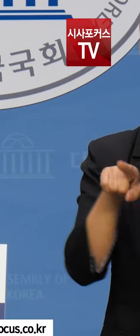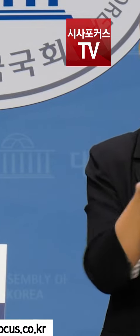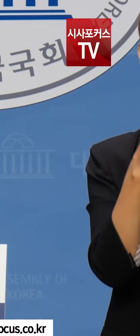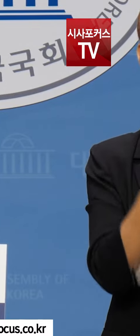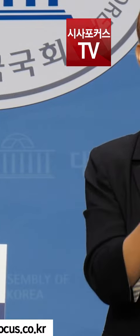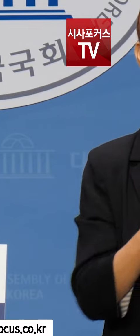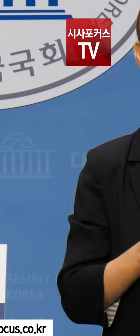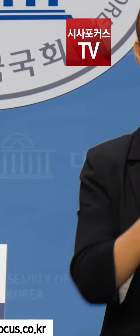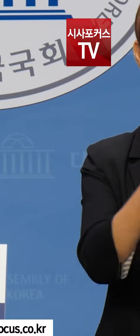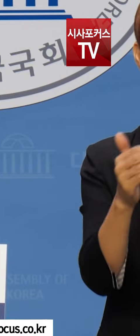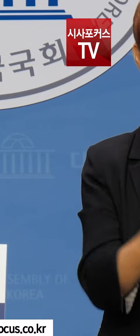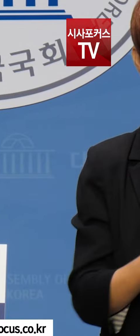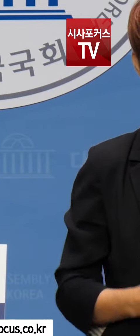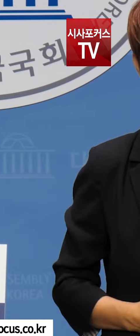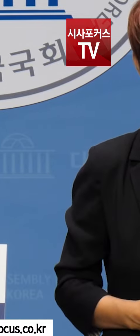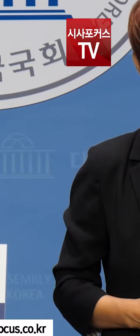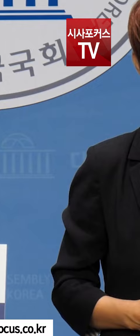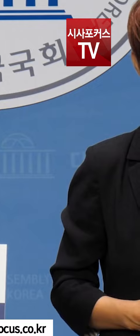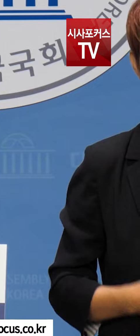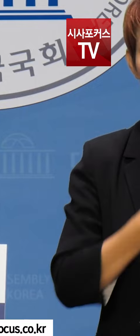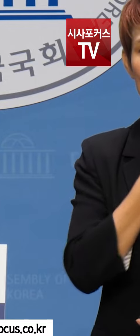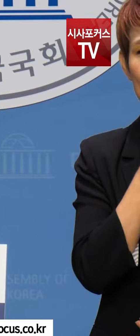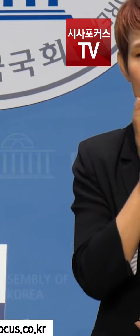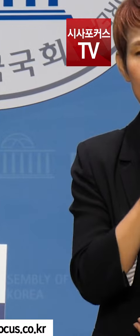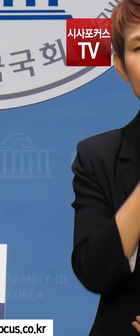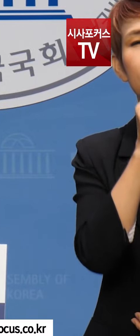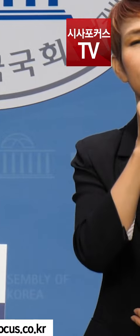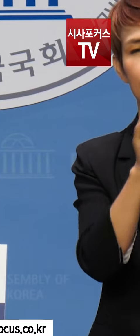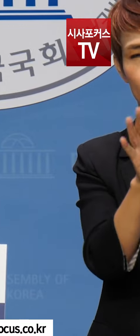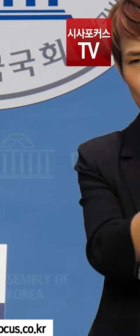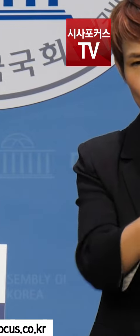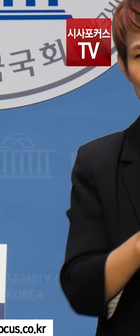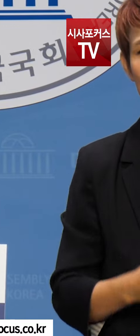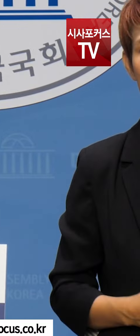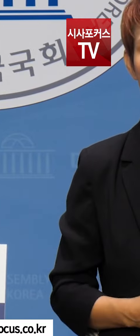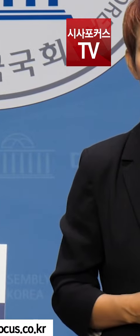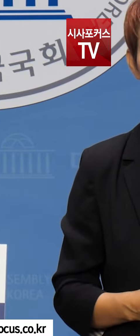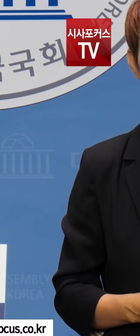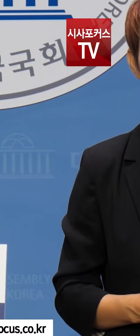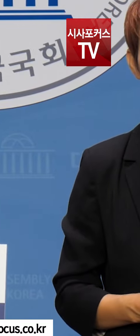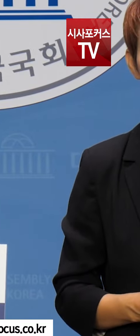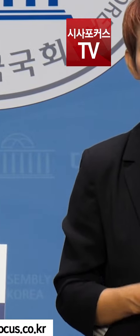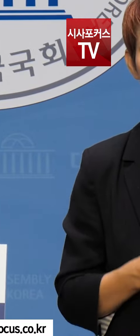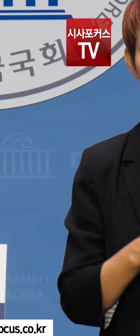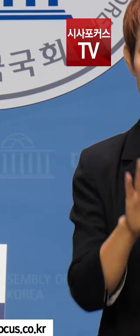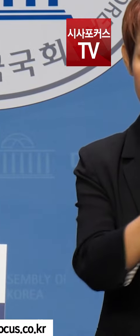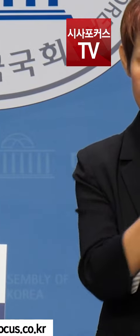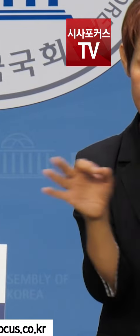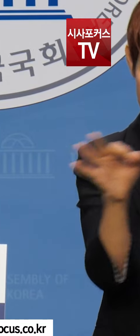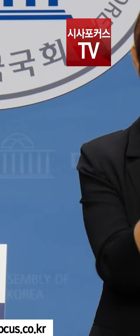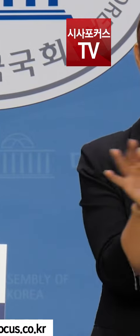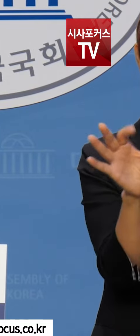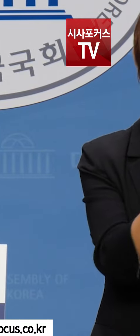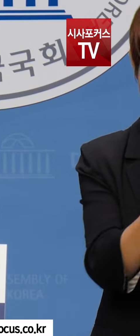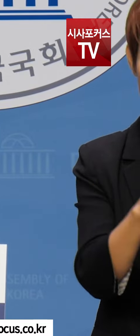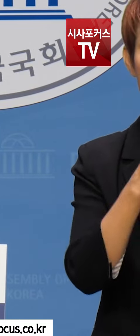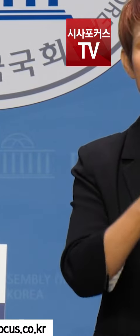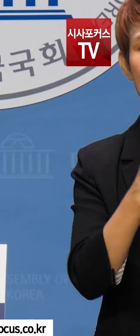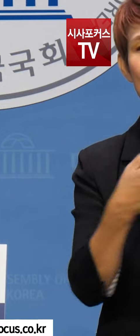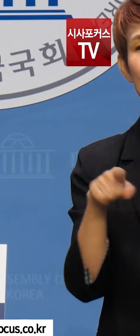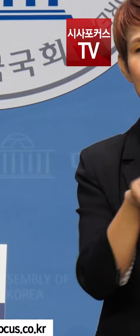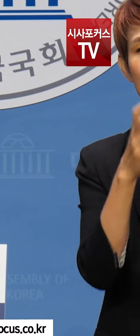발의했습니다. 간병비 제로화, 노인빈곤 제로화, 돌봄 사각지대 제로화를 위한 입법을